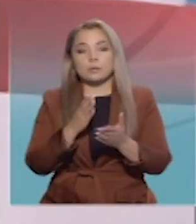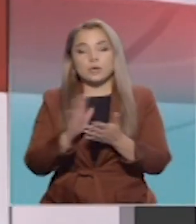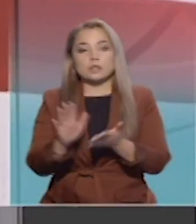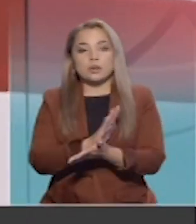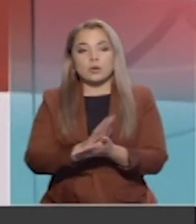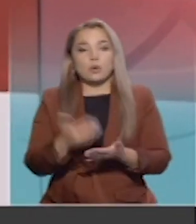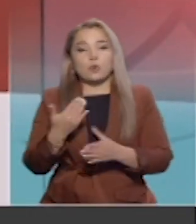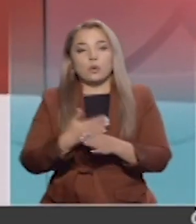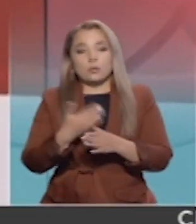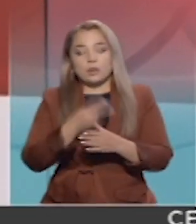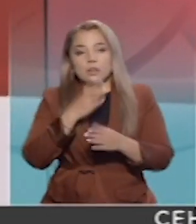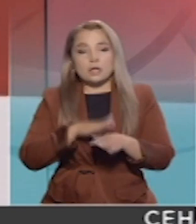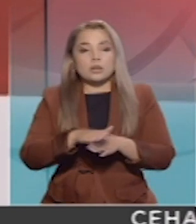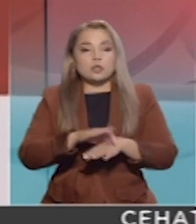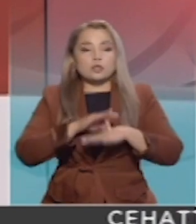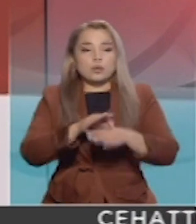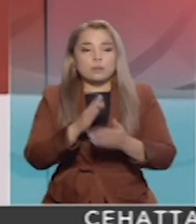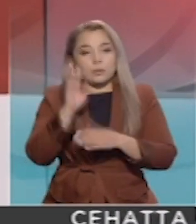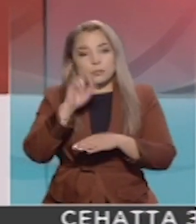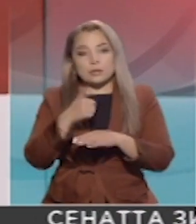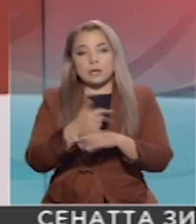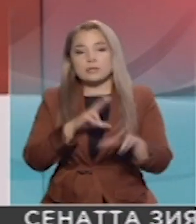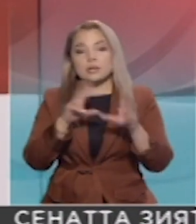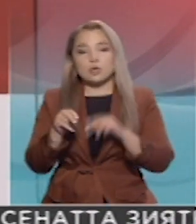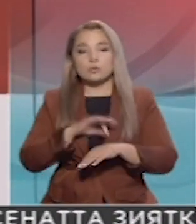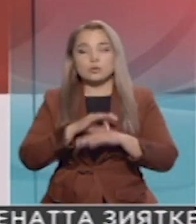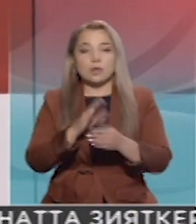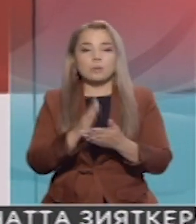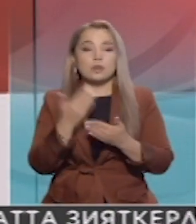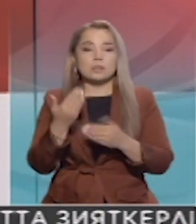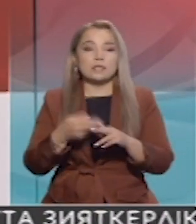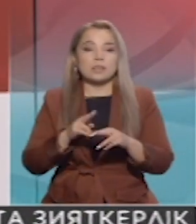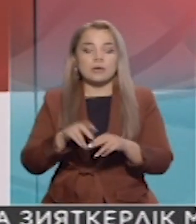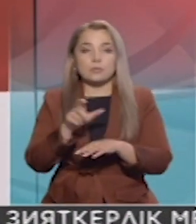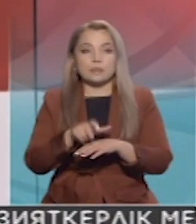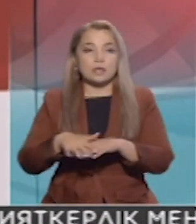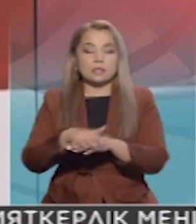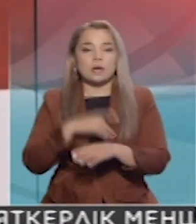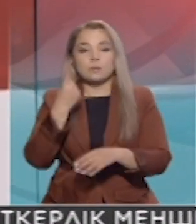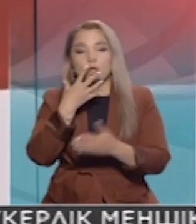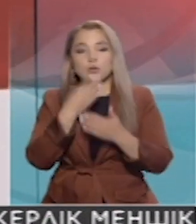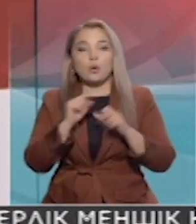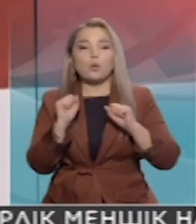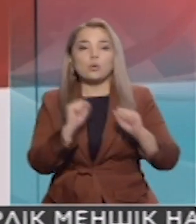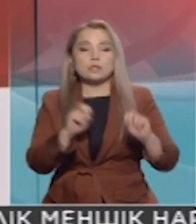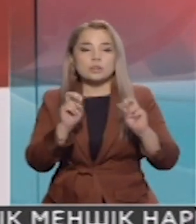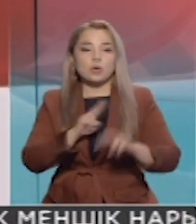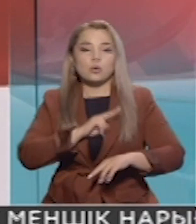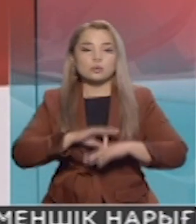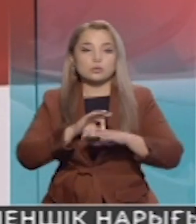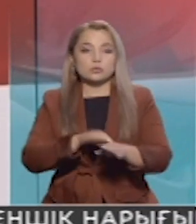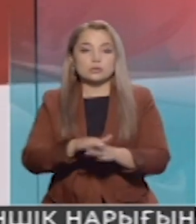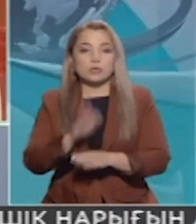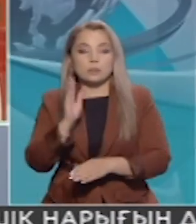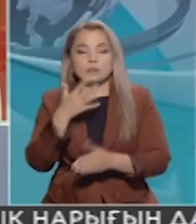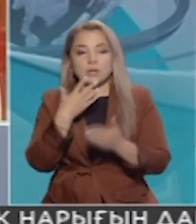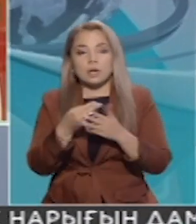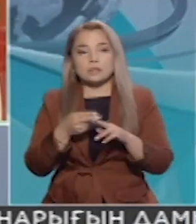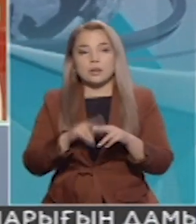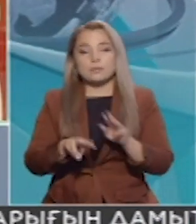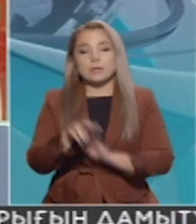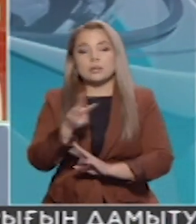көмек беру тетіктері жетілдіріледі. Бұған мемлекет кепілдік беріп отыр. Сонымен бірге зияткерлік меншікті қорғау да күшеймек.